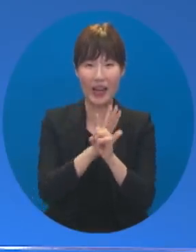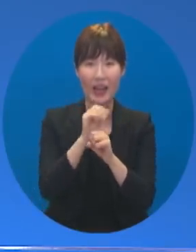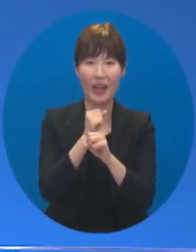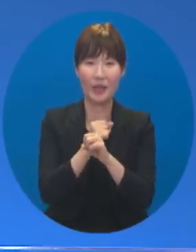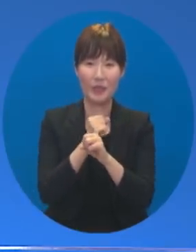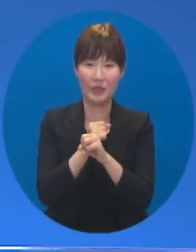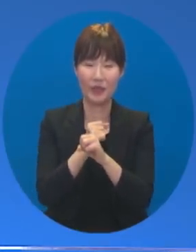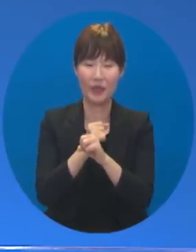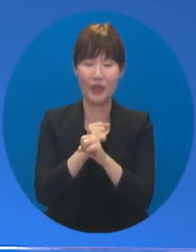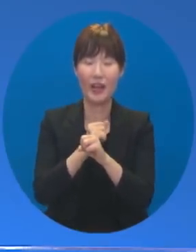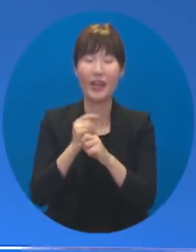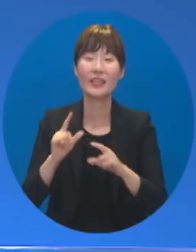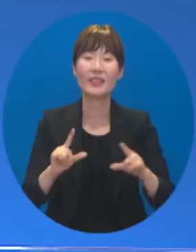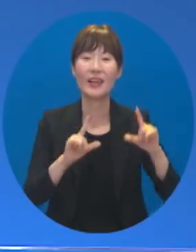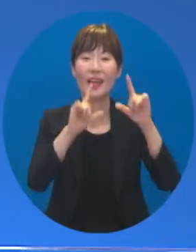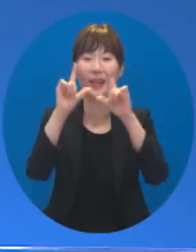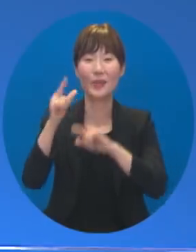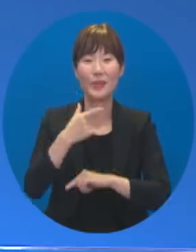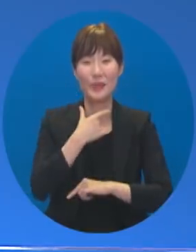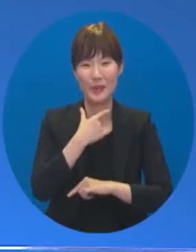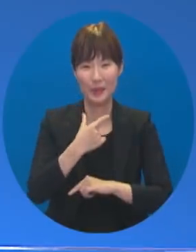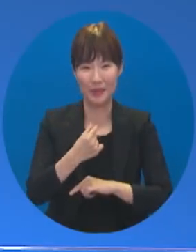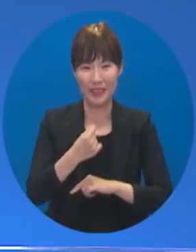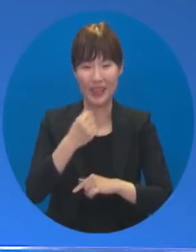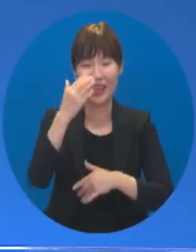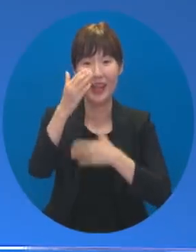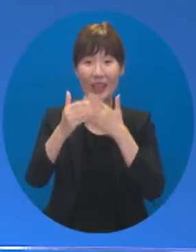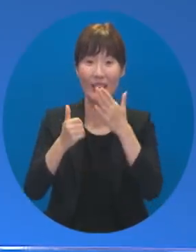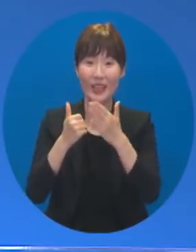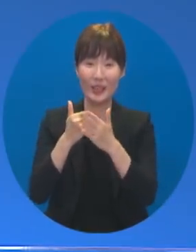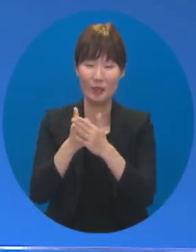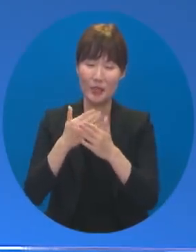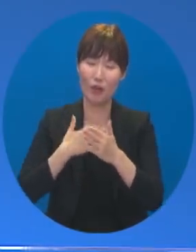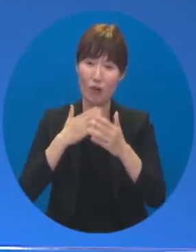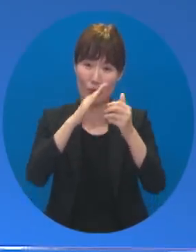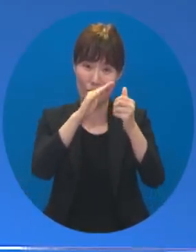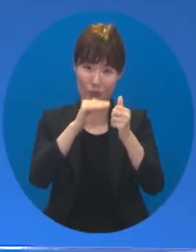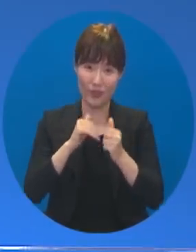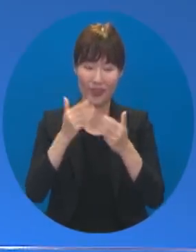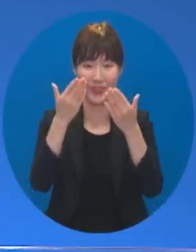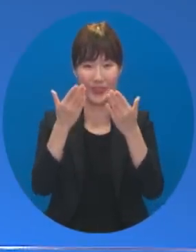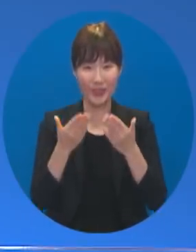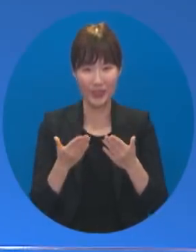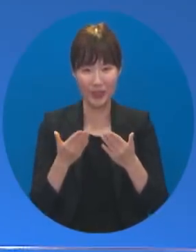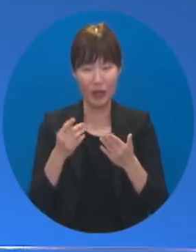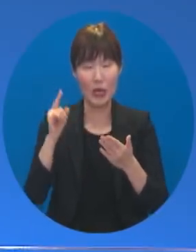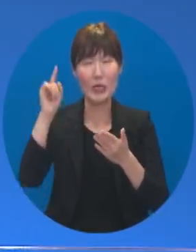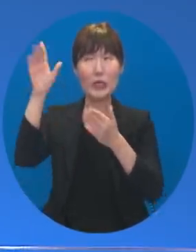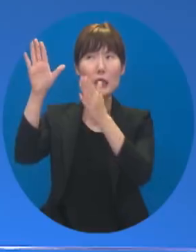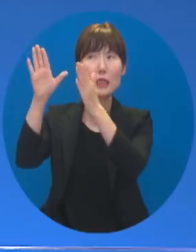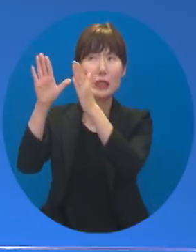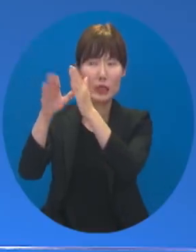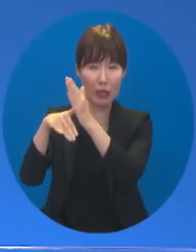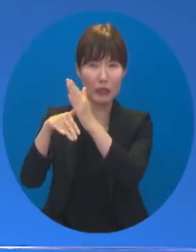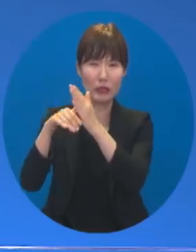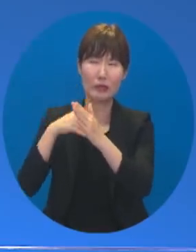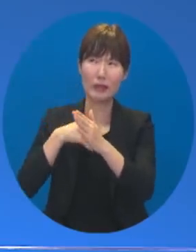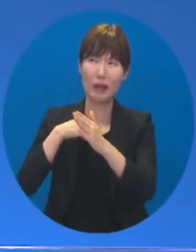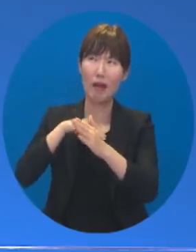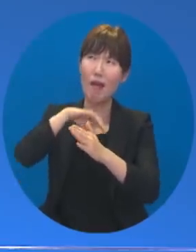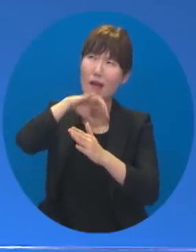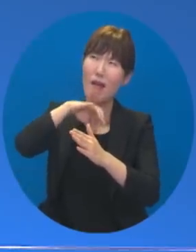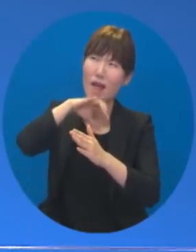합니다. 하나님께서 저에게 저를 불러주셔서 그때는 하나님께 따질 겁니다. 왜 저가 이렇게 일을 했는지 그때는